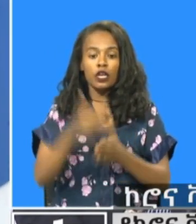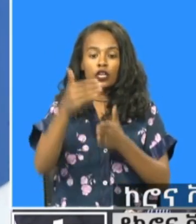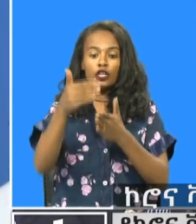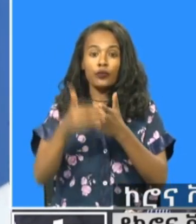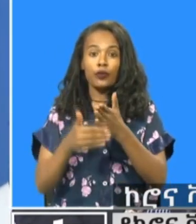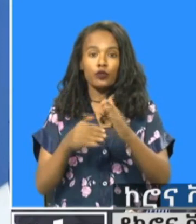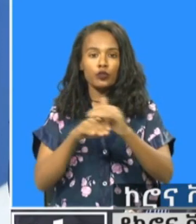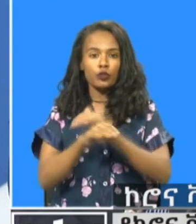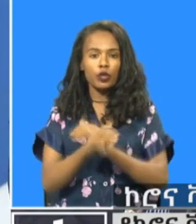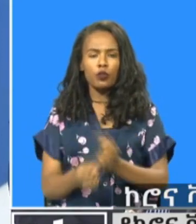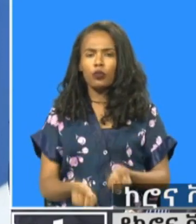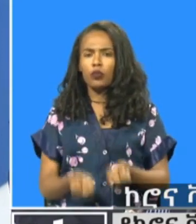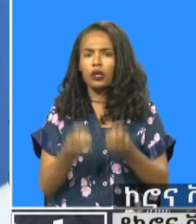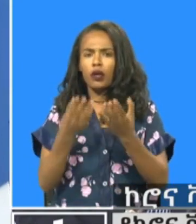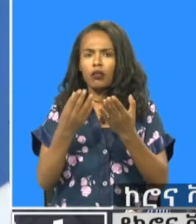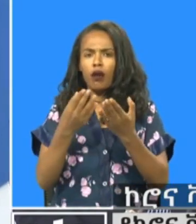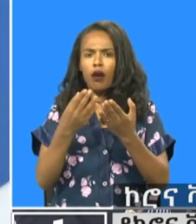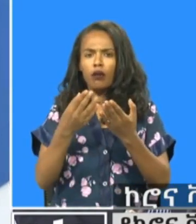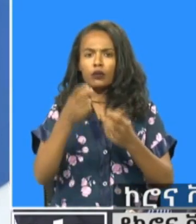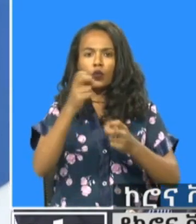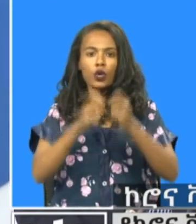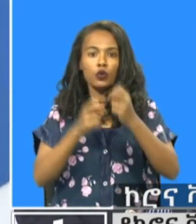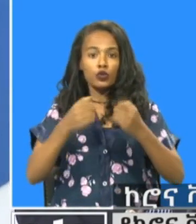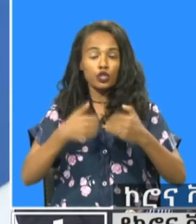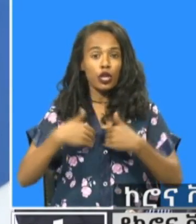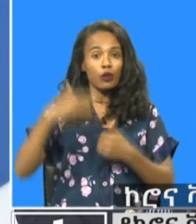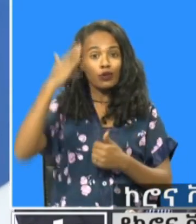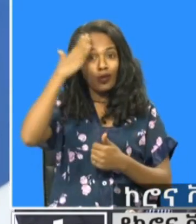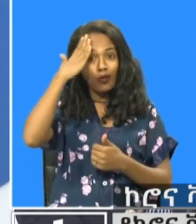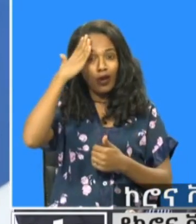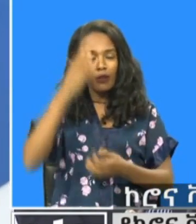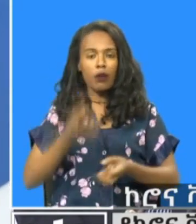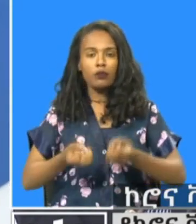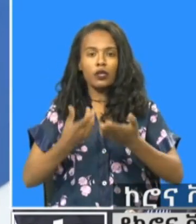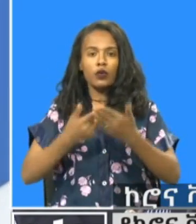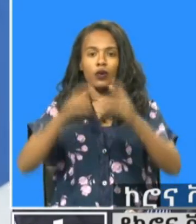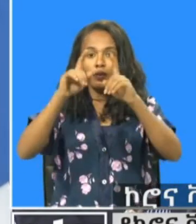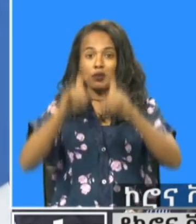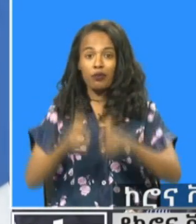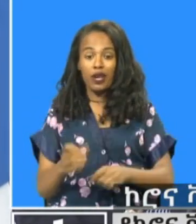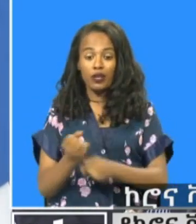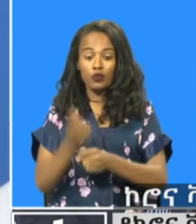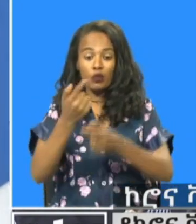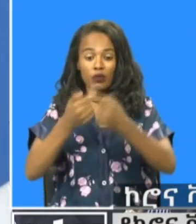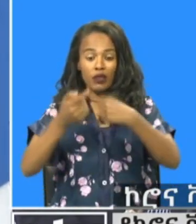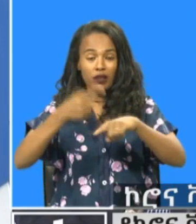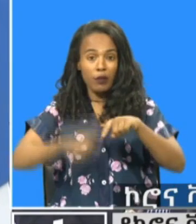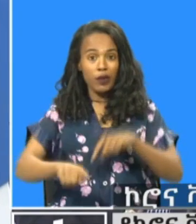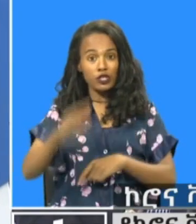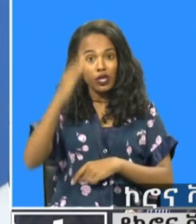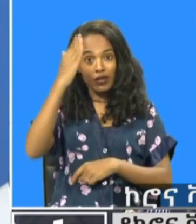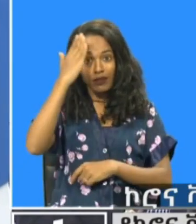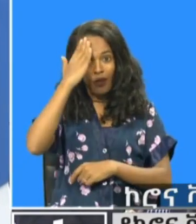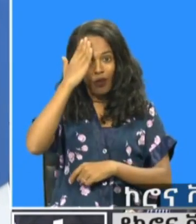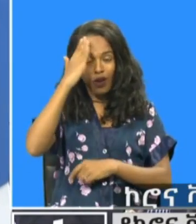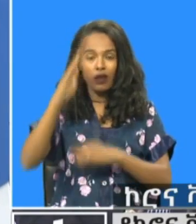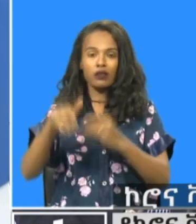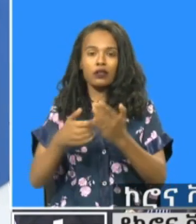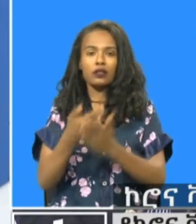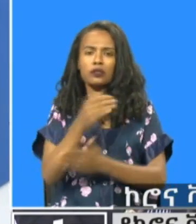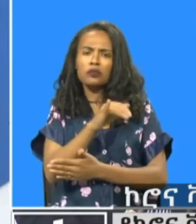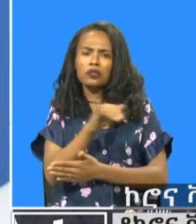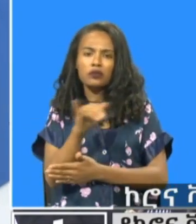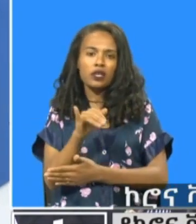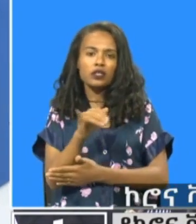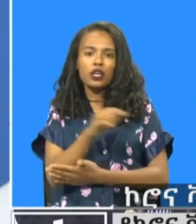በድንበሮችም የሚገቡ እንግዲህ በርካታ ወገኖቻችን እንዳሉ ይታወቃል። በአብዛኛው ይሄን ምርመራ ይዞ መምጣት እንደማይችሉም ይታወቃል። ስለዚህ